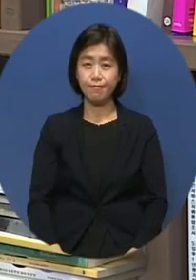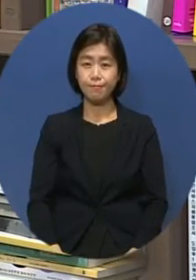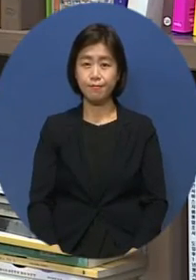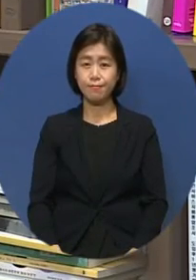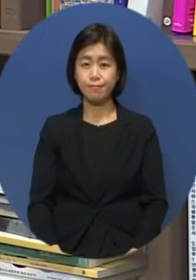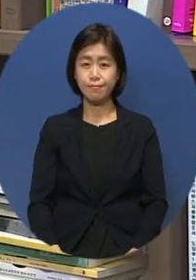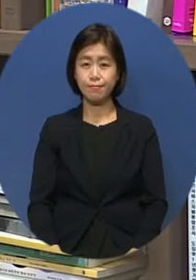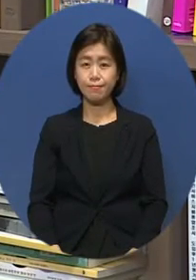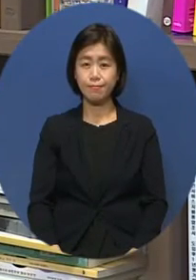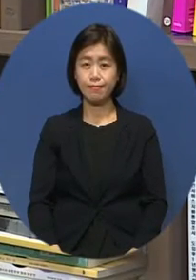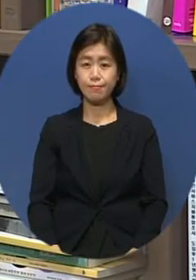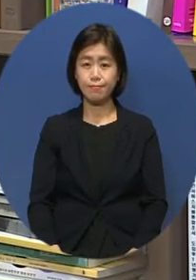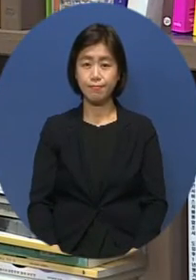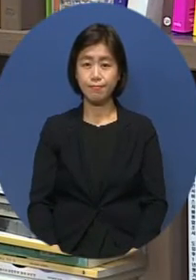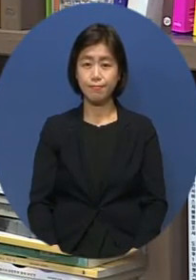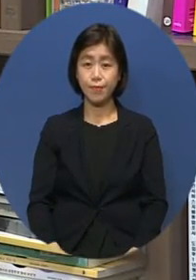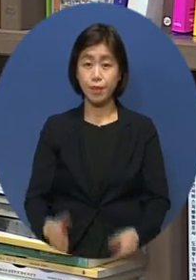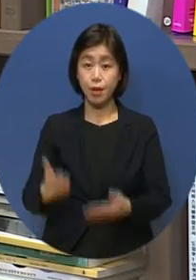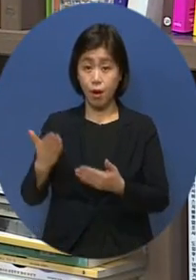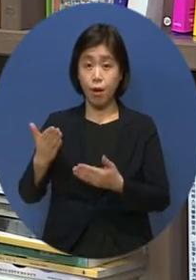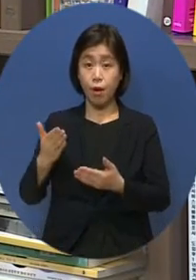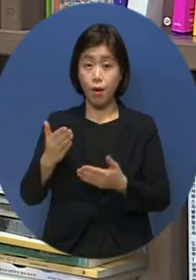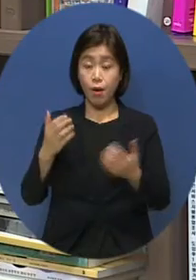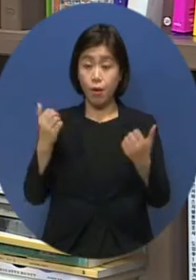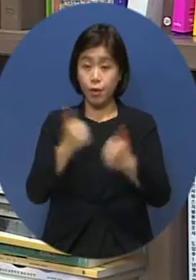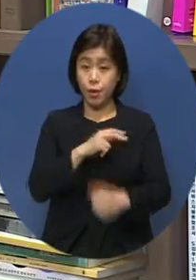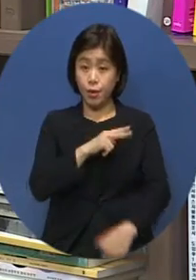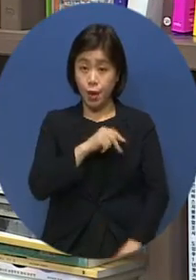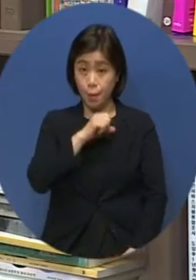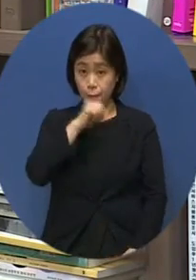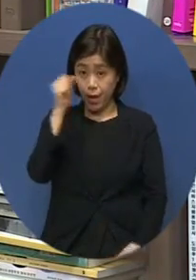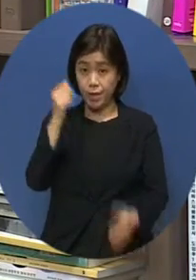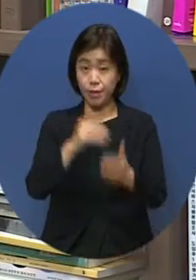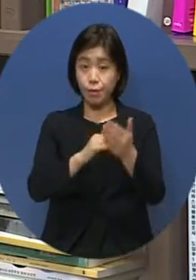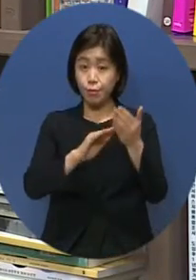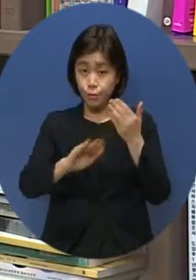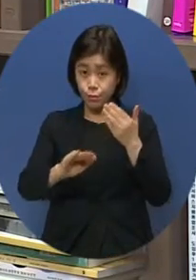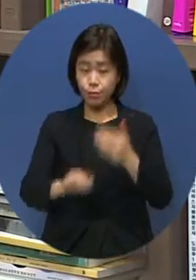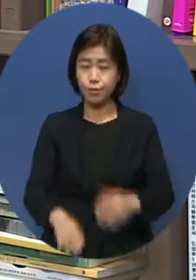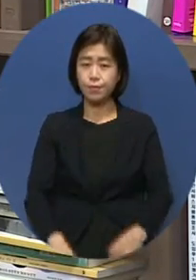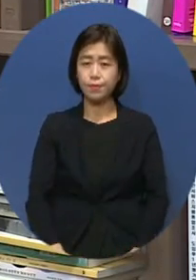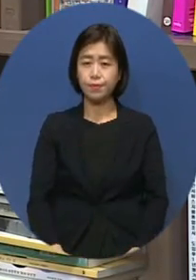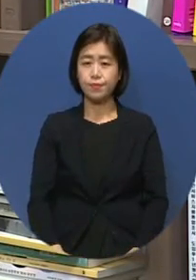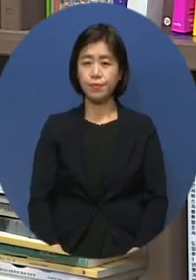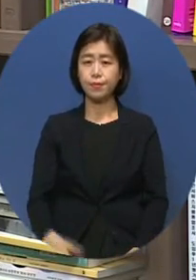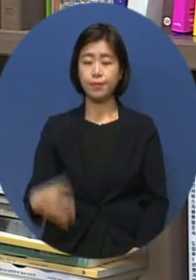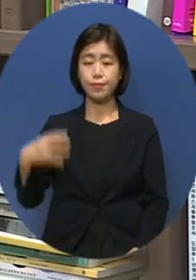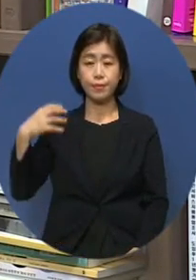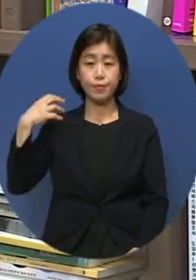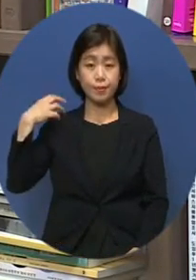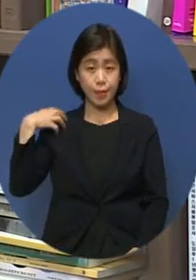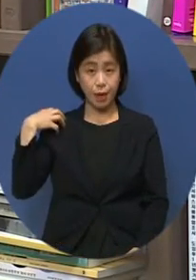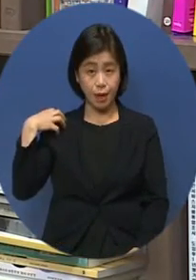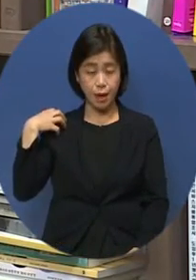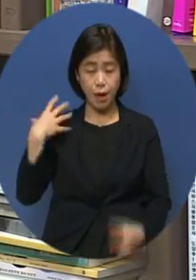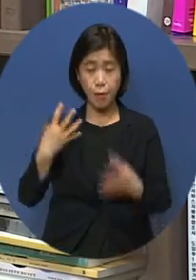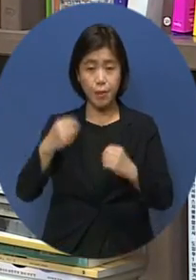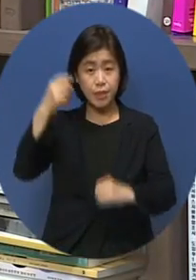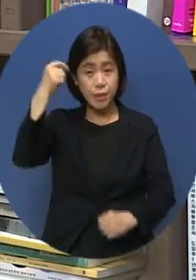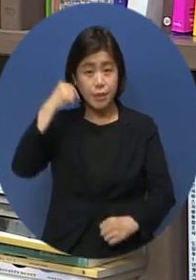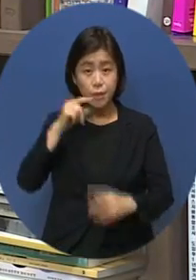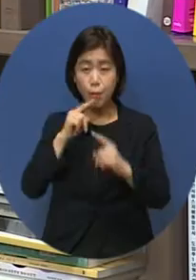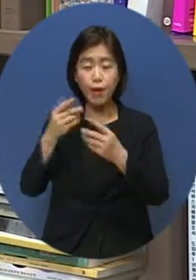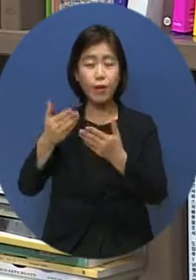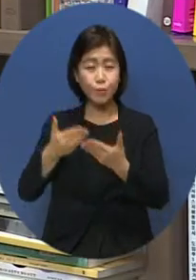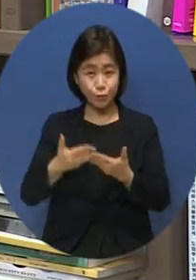네. 그런데 이제 막상 이렇게 국회의원이 되고 나신 후에 이제 처음에도 책임감과 무게를 많이 느꼈다고